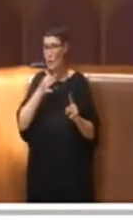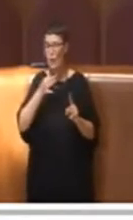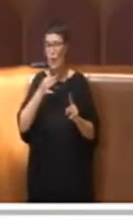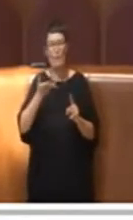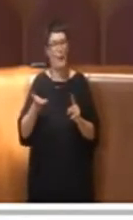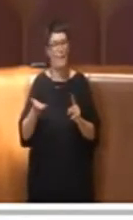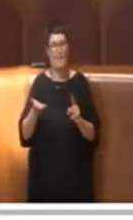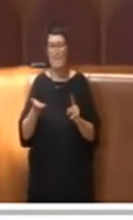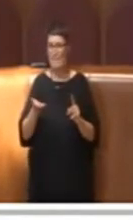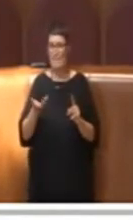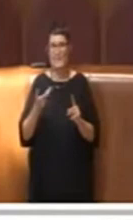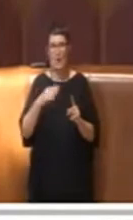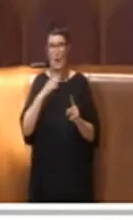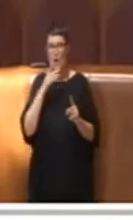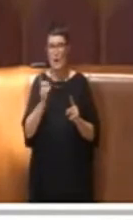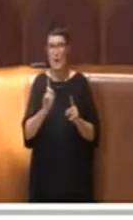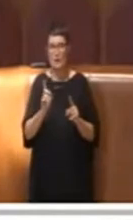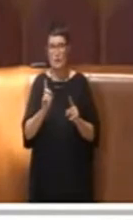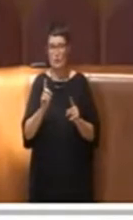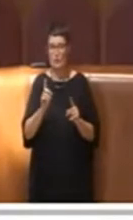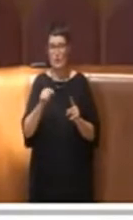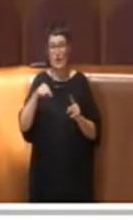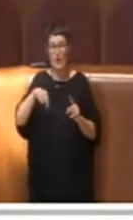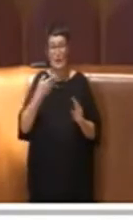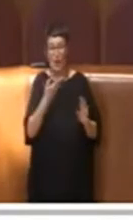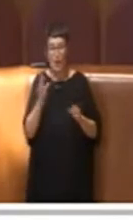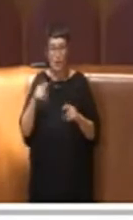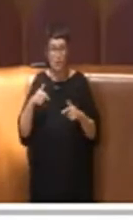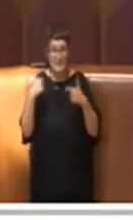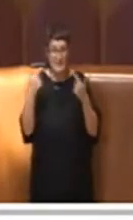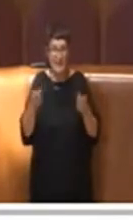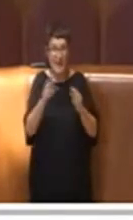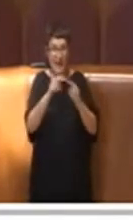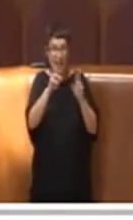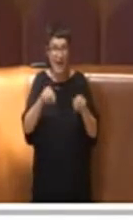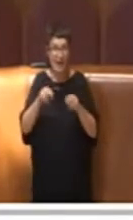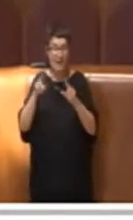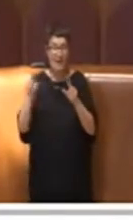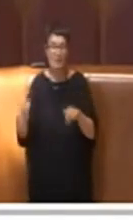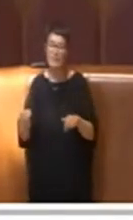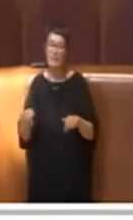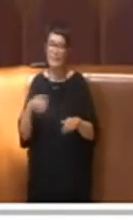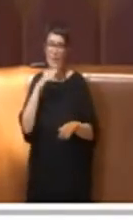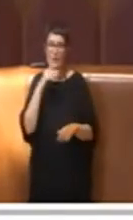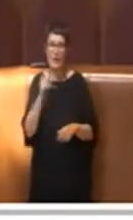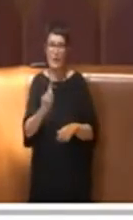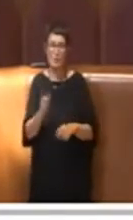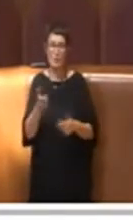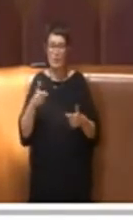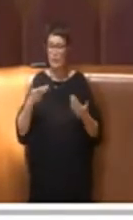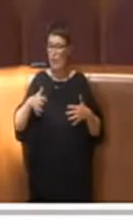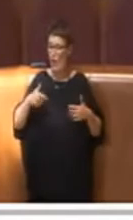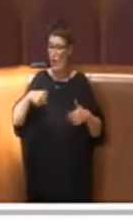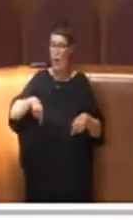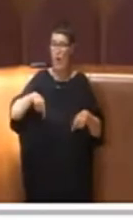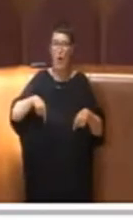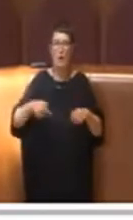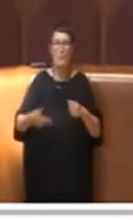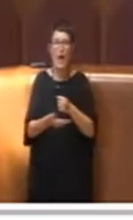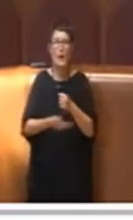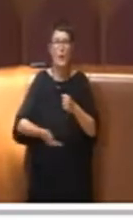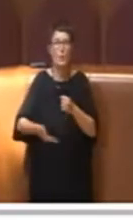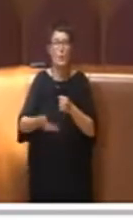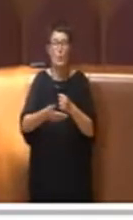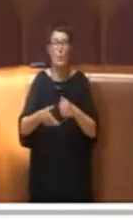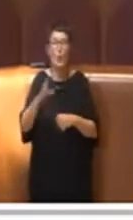oggi a salvare alcuna attività produttiva. Siamo praticamente a luglio e quindi il turismo stenta